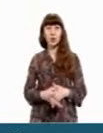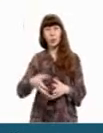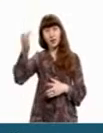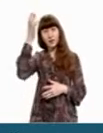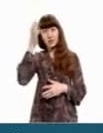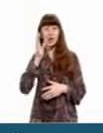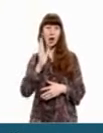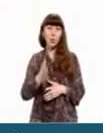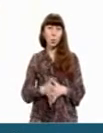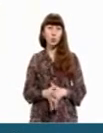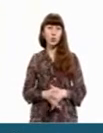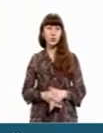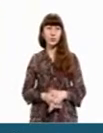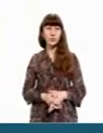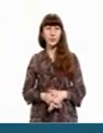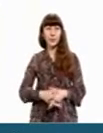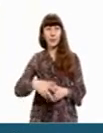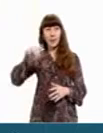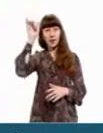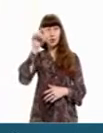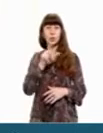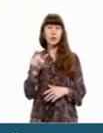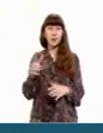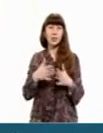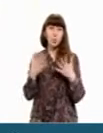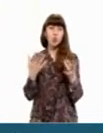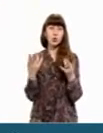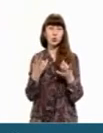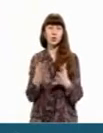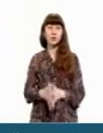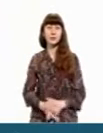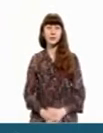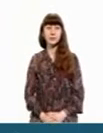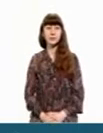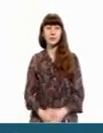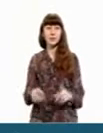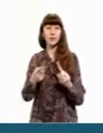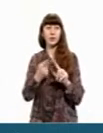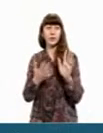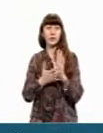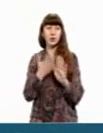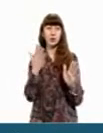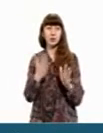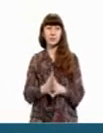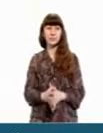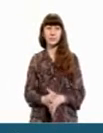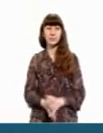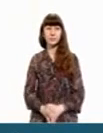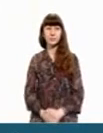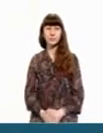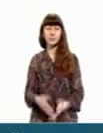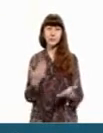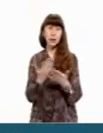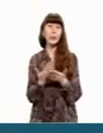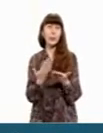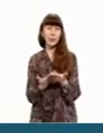профессорам, будущим ученикам, студентам, которые здесь находятся. В первую очередь, пример подражания. Вот, как